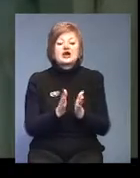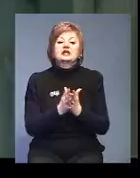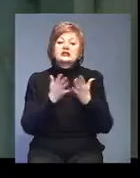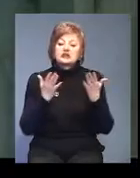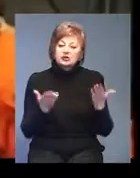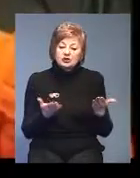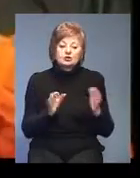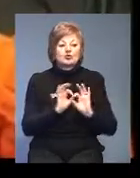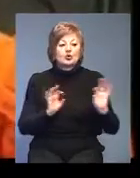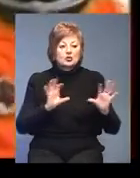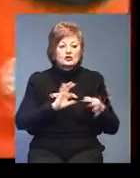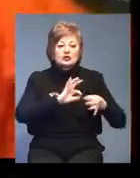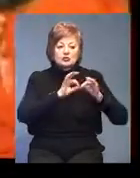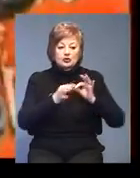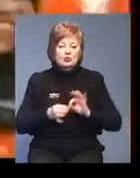розповів про етапи польоту.